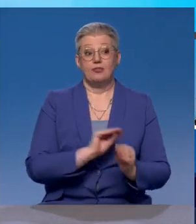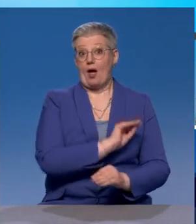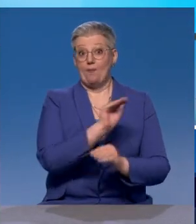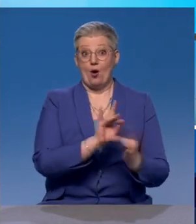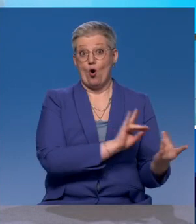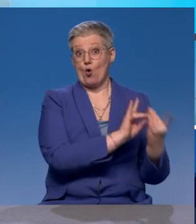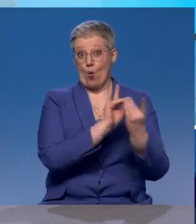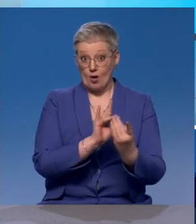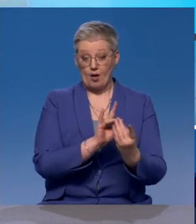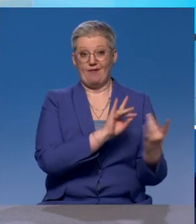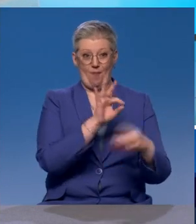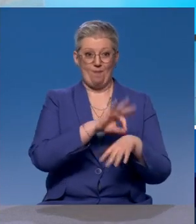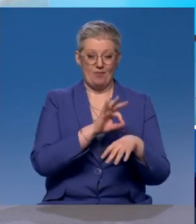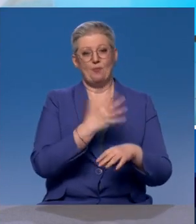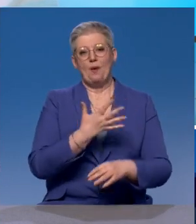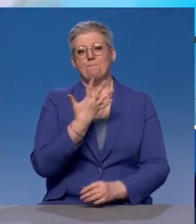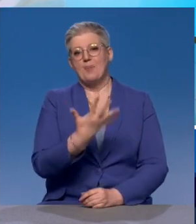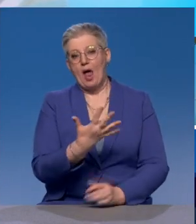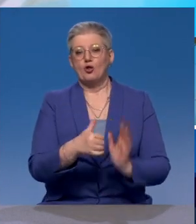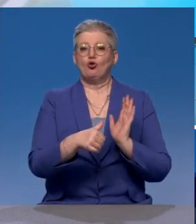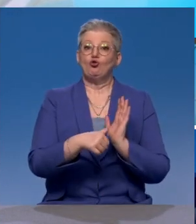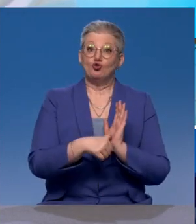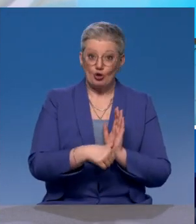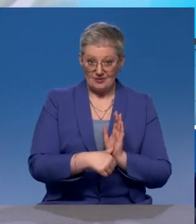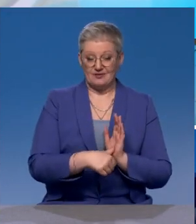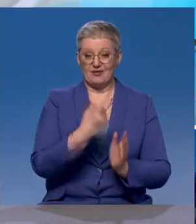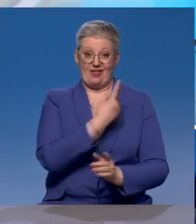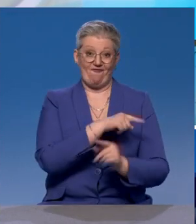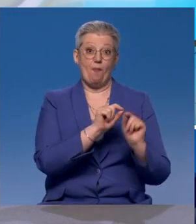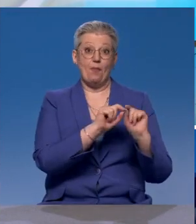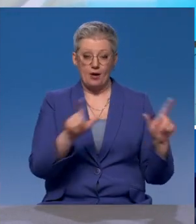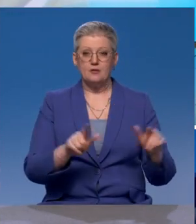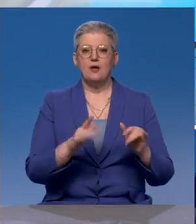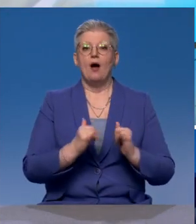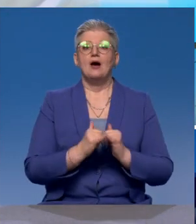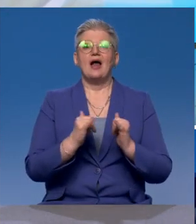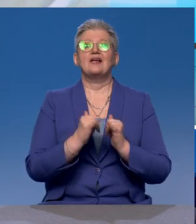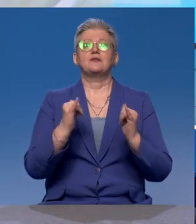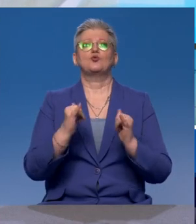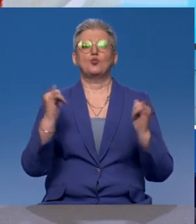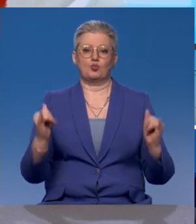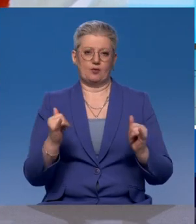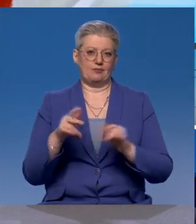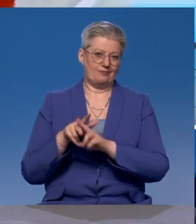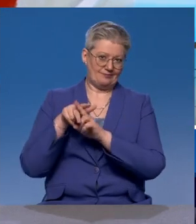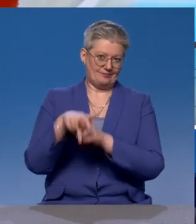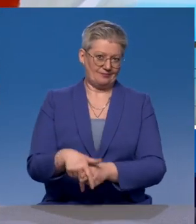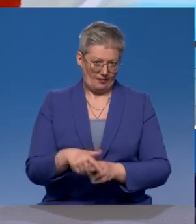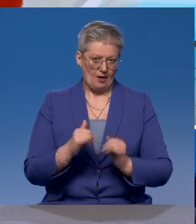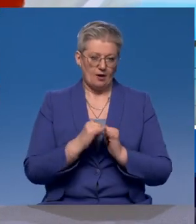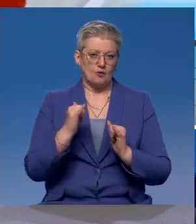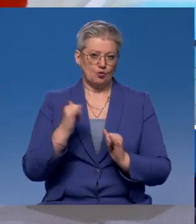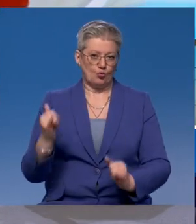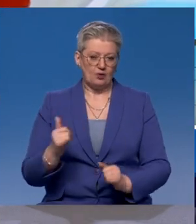медсестра обслуживает, например, 5 или 6 коек, если в стационаре, то растут по экспоненте, то есть в геометрической прогрессии